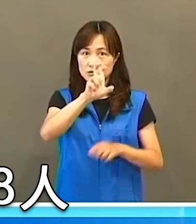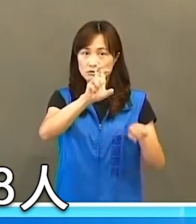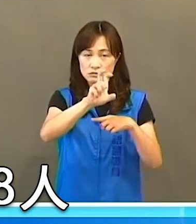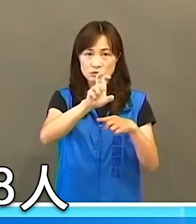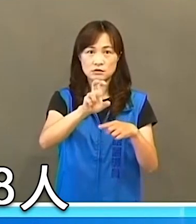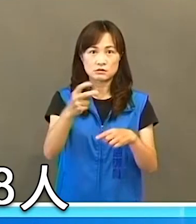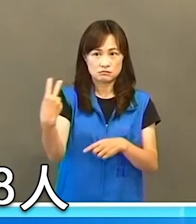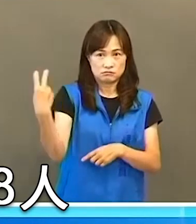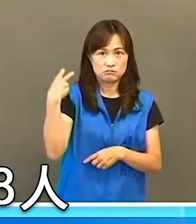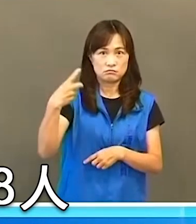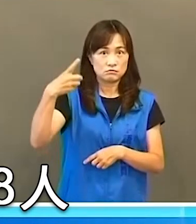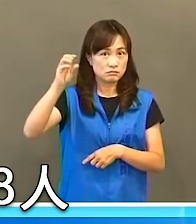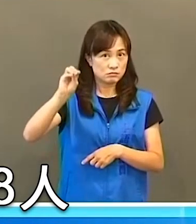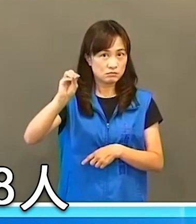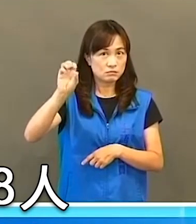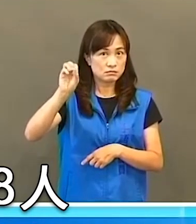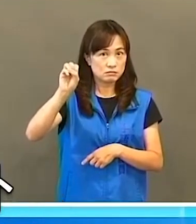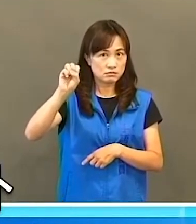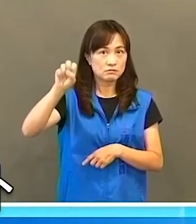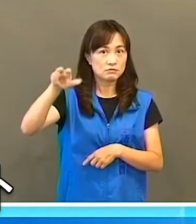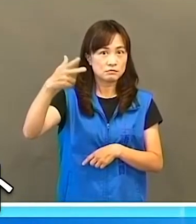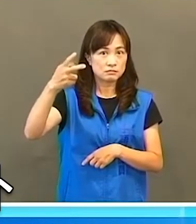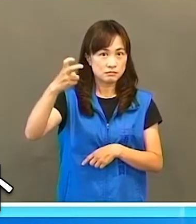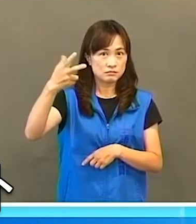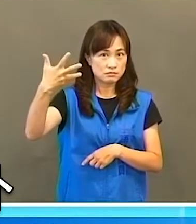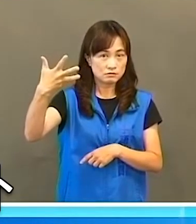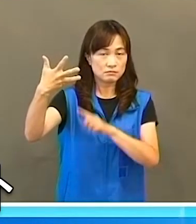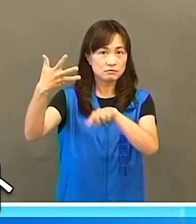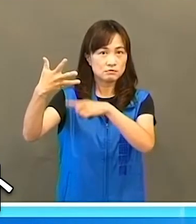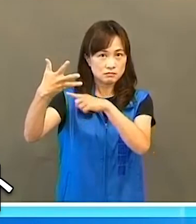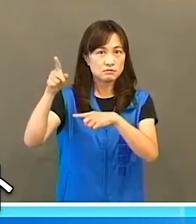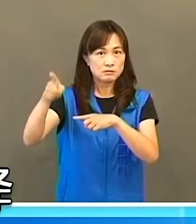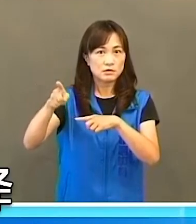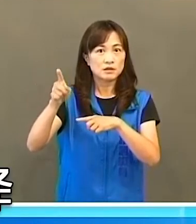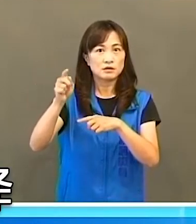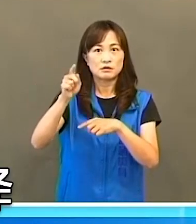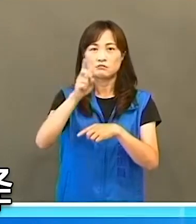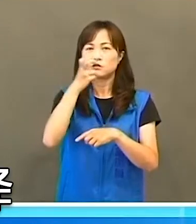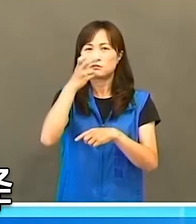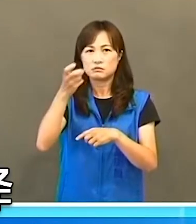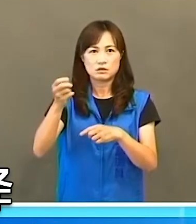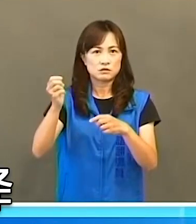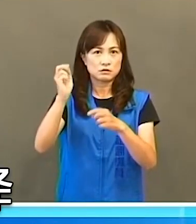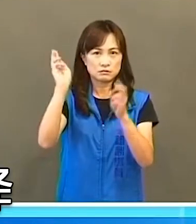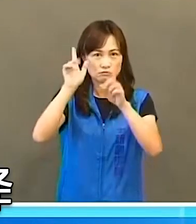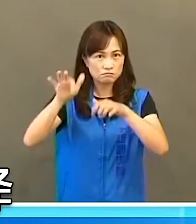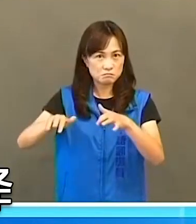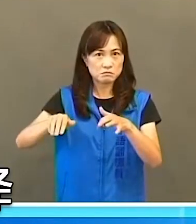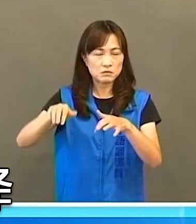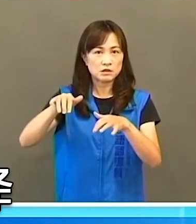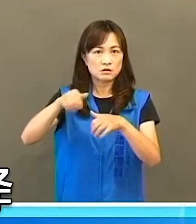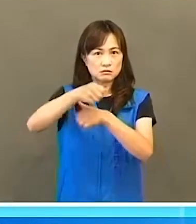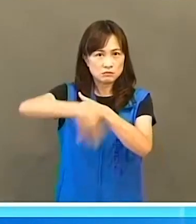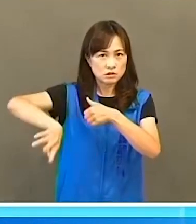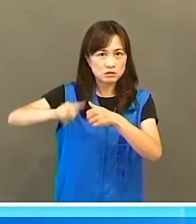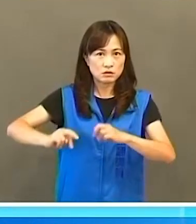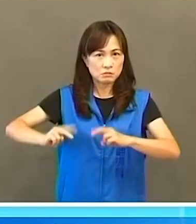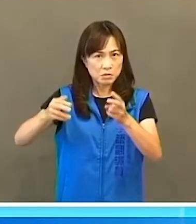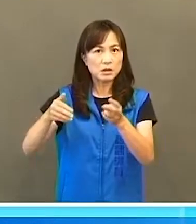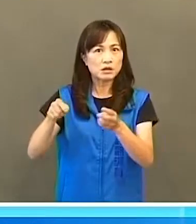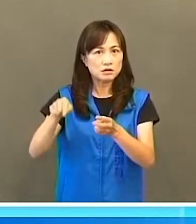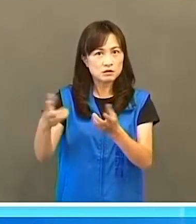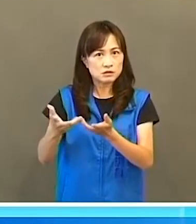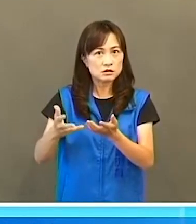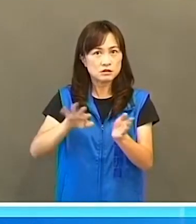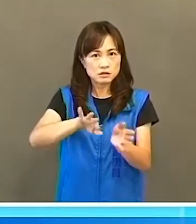的10728人，因为系统的转换以外，那其实真的是有在下降。不过我们